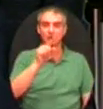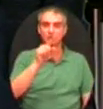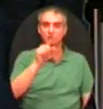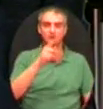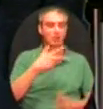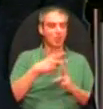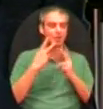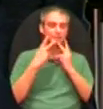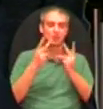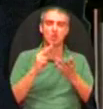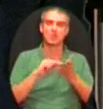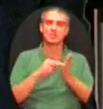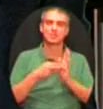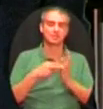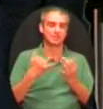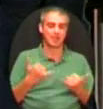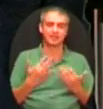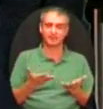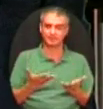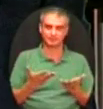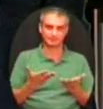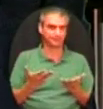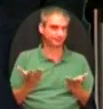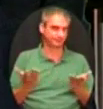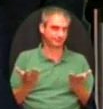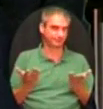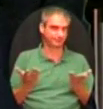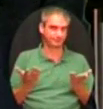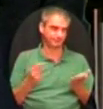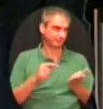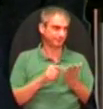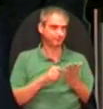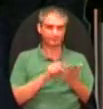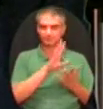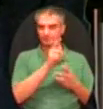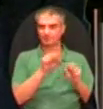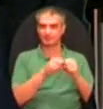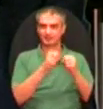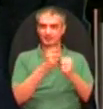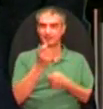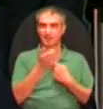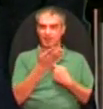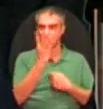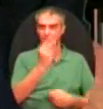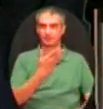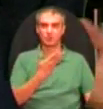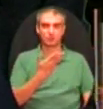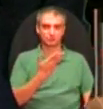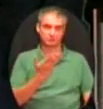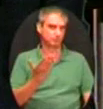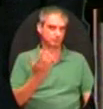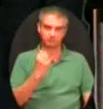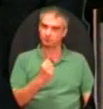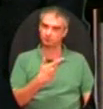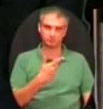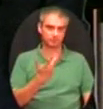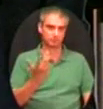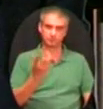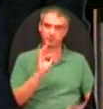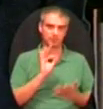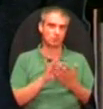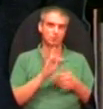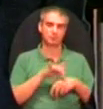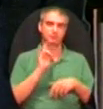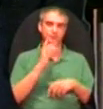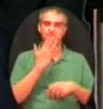מעבר לפתרונות הטקטיים, ושוב, נוכח הנזקים לחקלאות בדרום, ללא שום ספק שזה נקודת